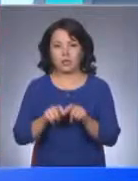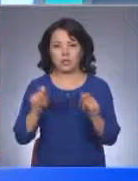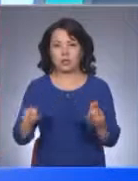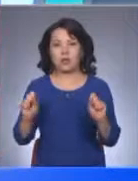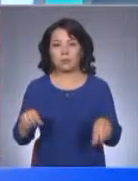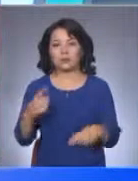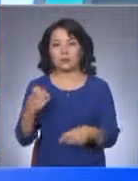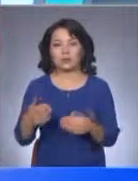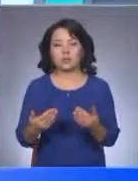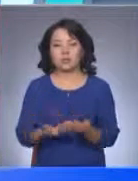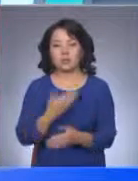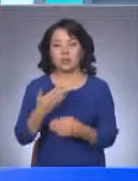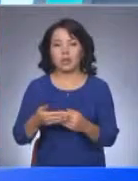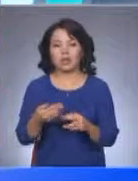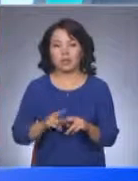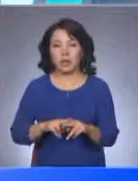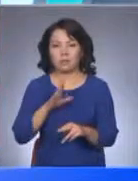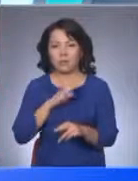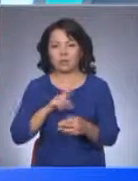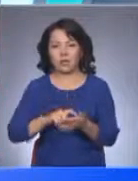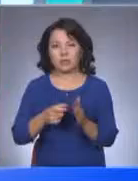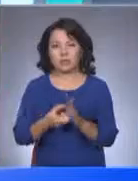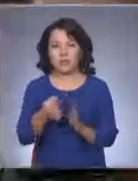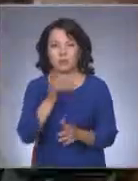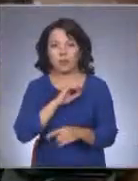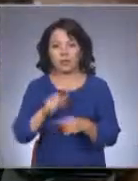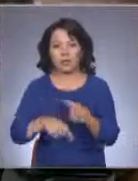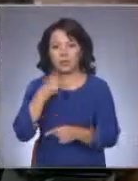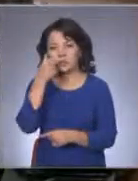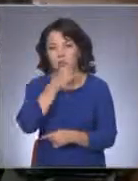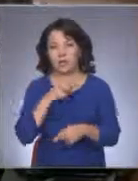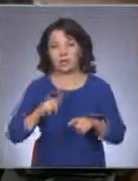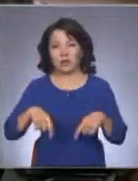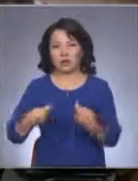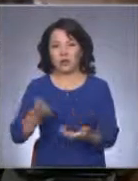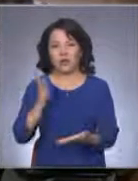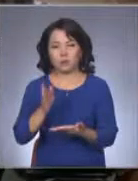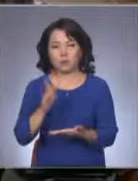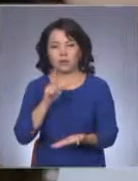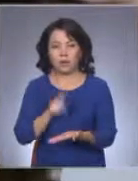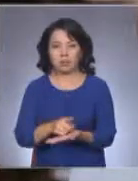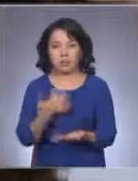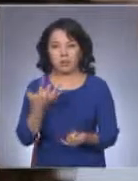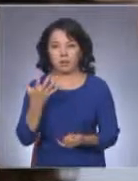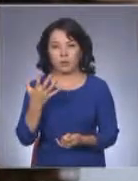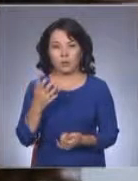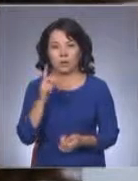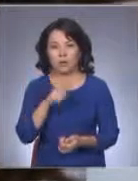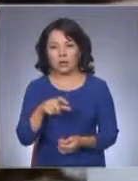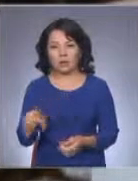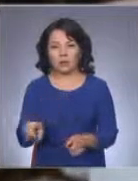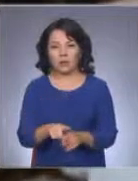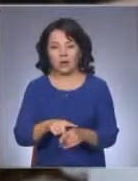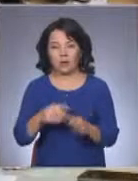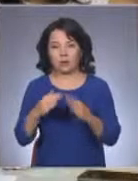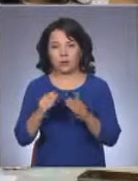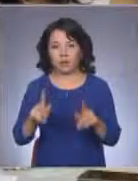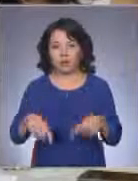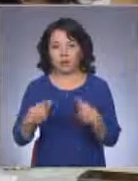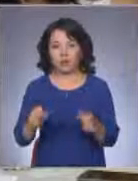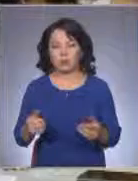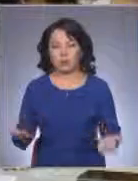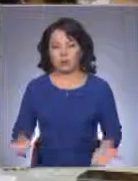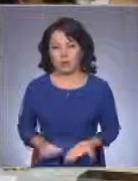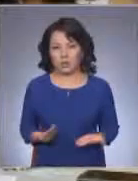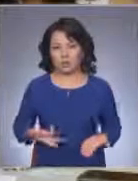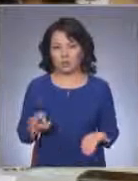қайсы 100 пәтер болатын үйлер келер жылы пайдалануға берілмек. Осылайша пәтер кезегінде тұрған 500 адам баспаналы болады.